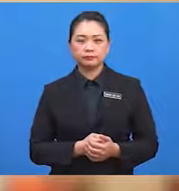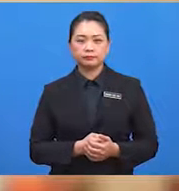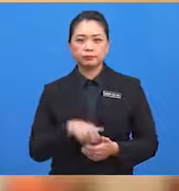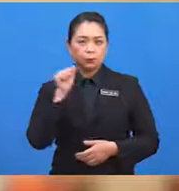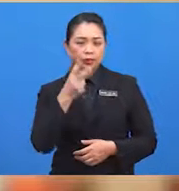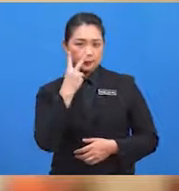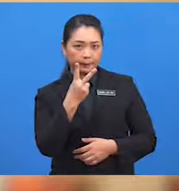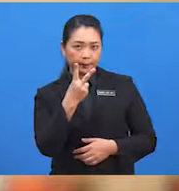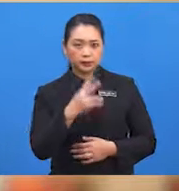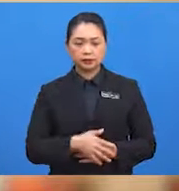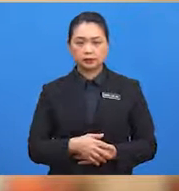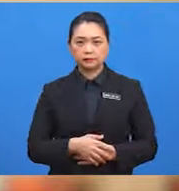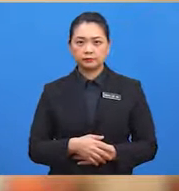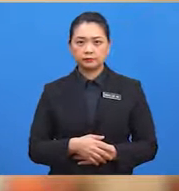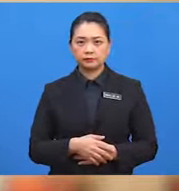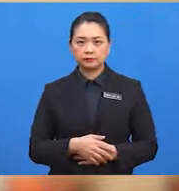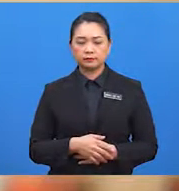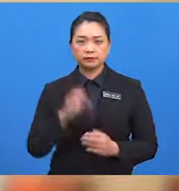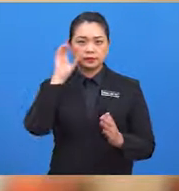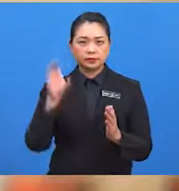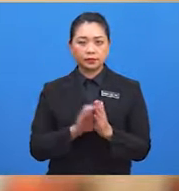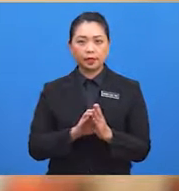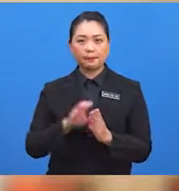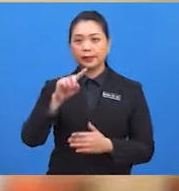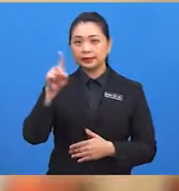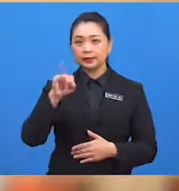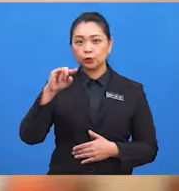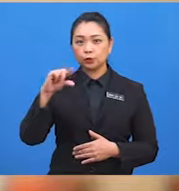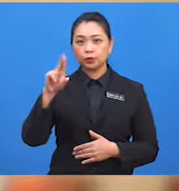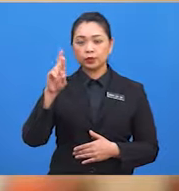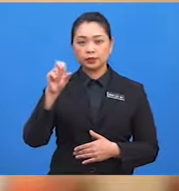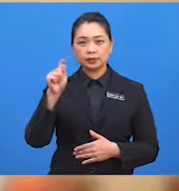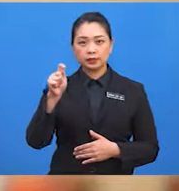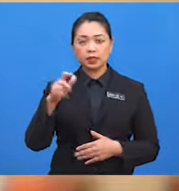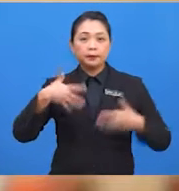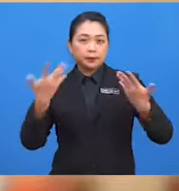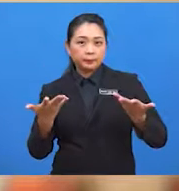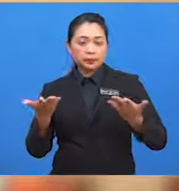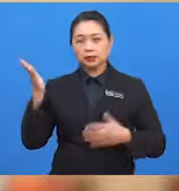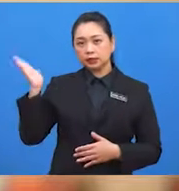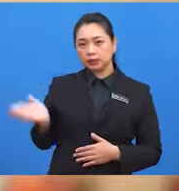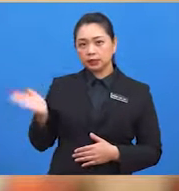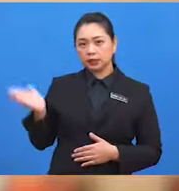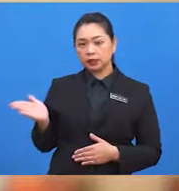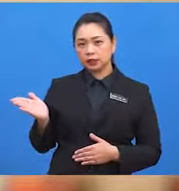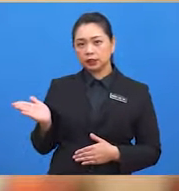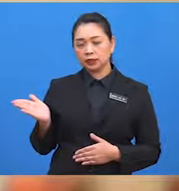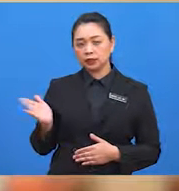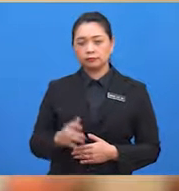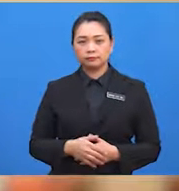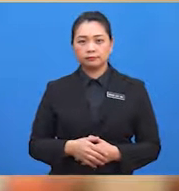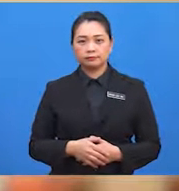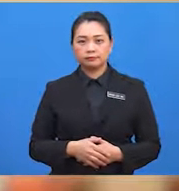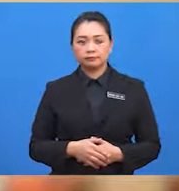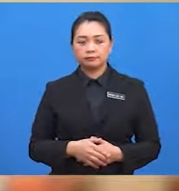nampak? Gambar zikurat. Bagaimana pula dengan gambar ini? Piramid. Gambar ini